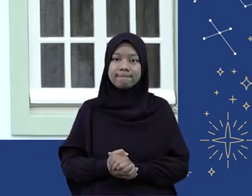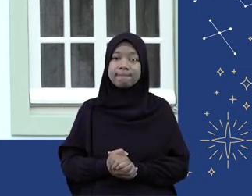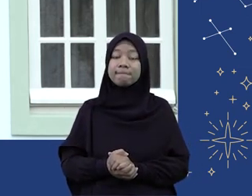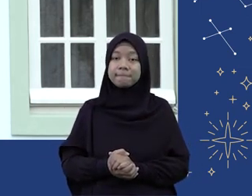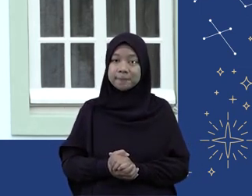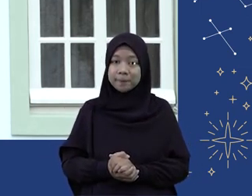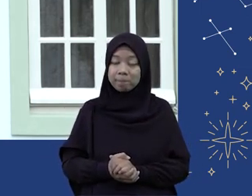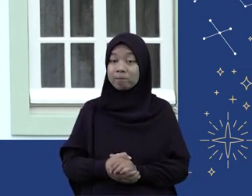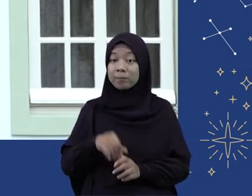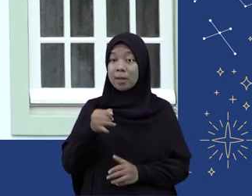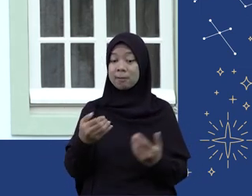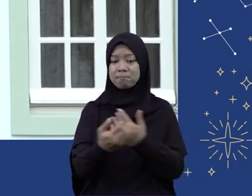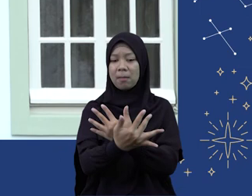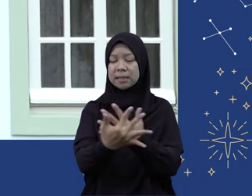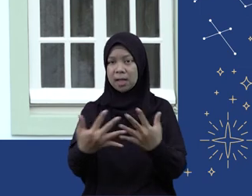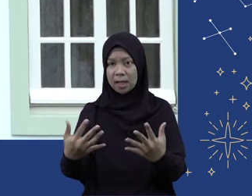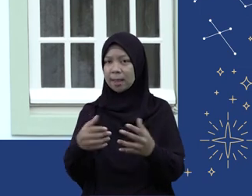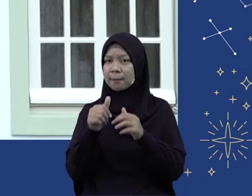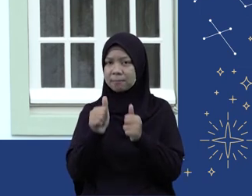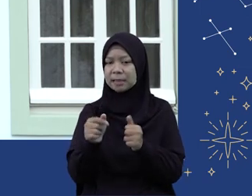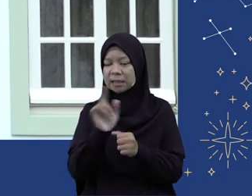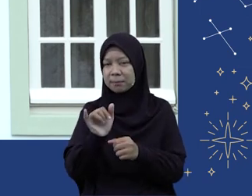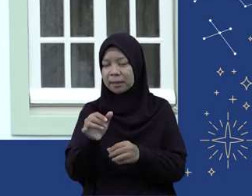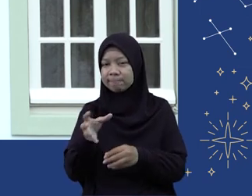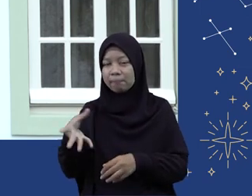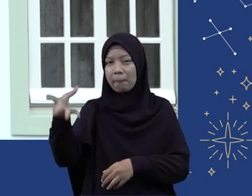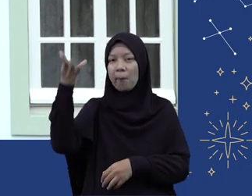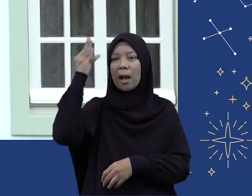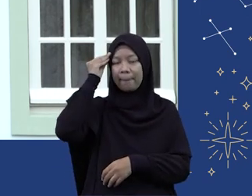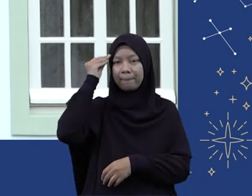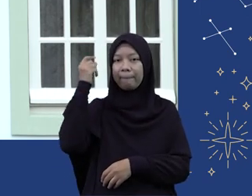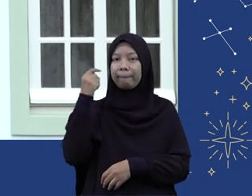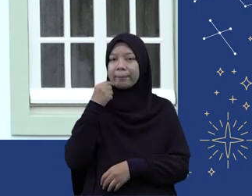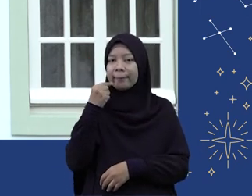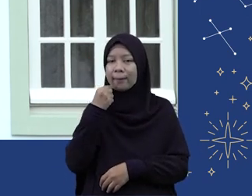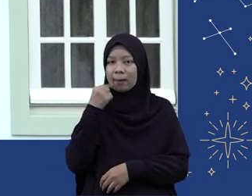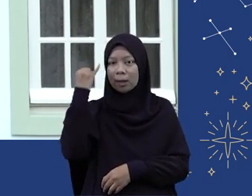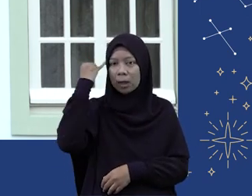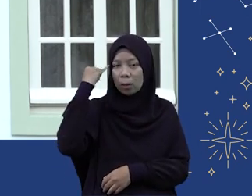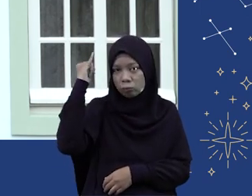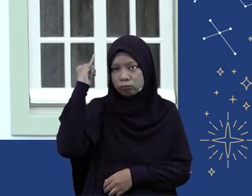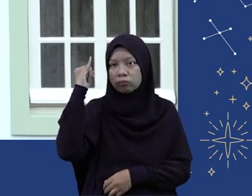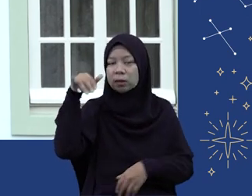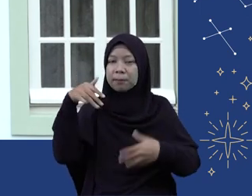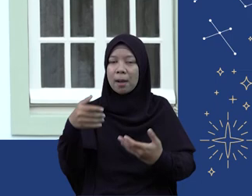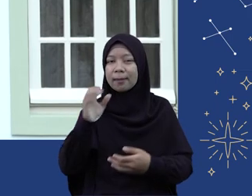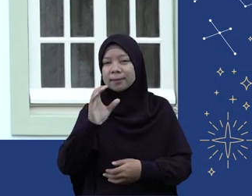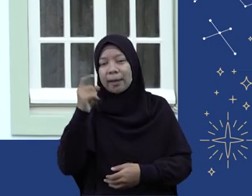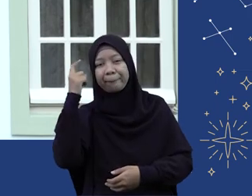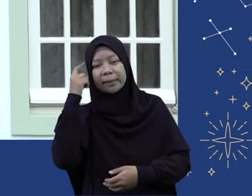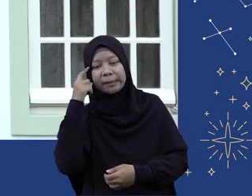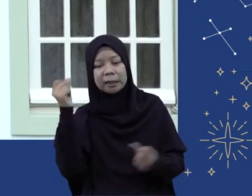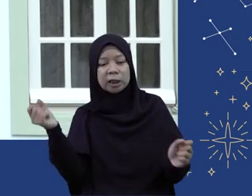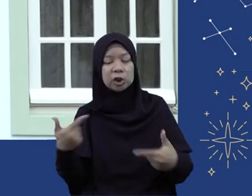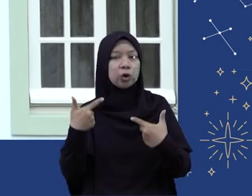dengan demikian masyarakat umum dapat menjadikan sains kekuatan berpikir rasional yang diperlukan dalam menghadapi tantangan hidup